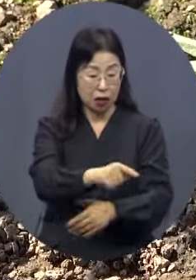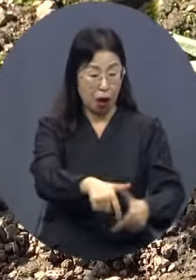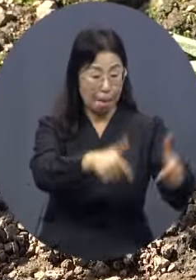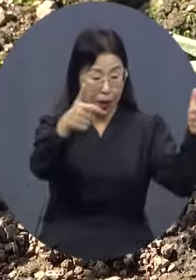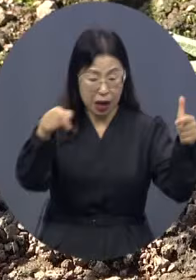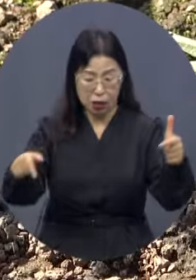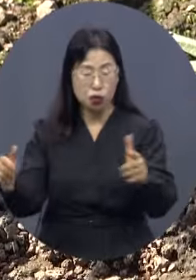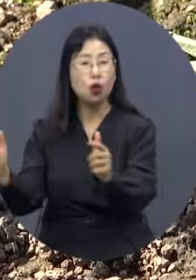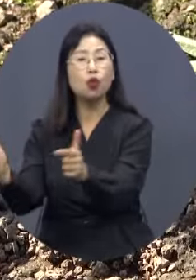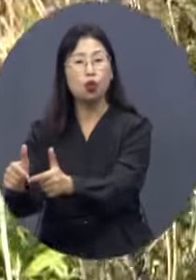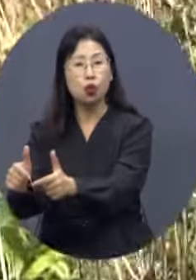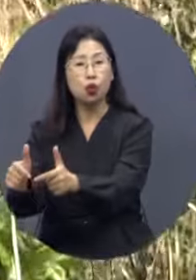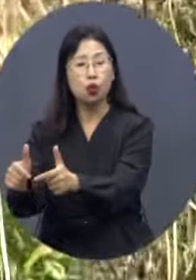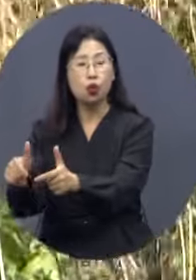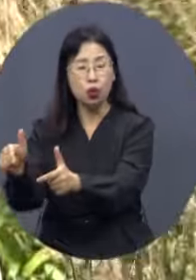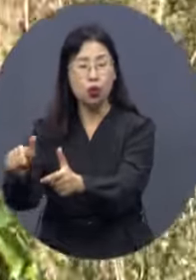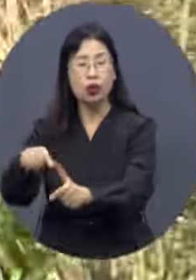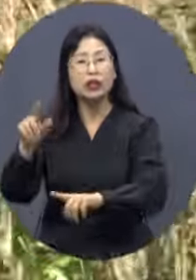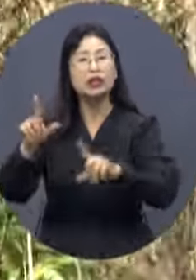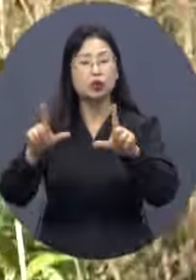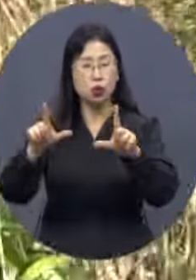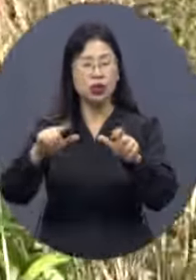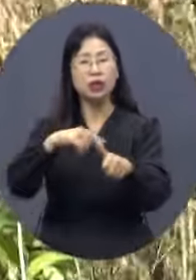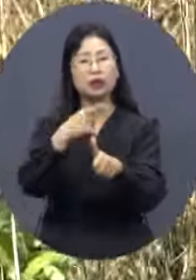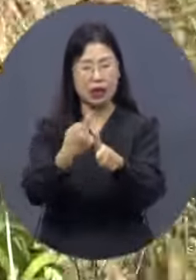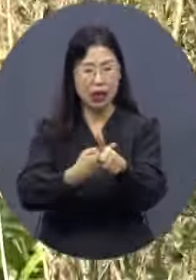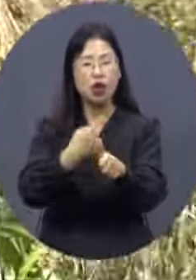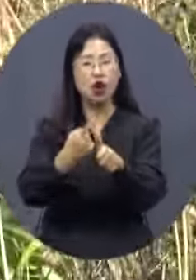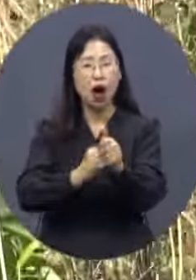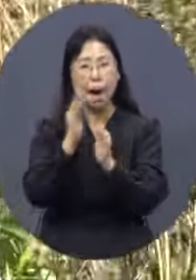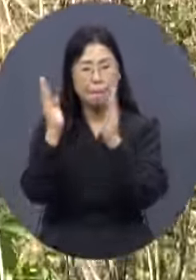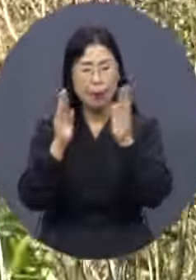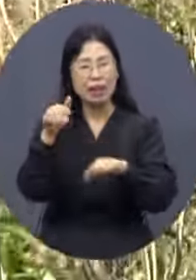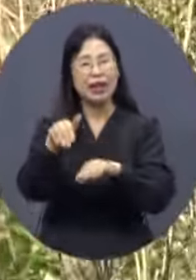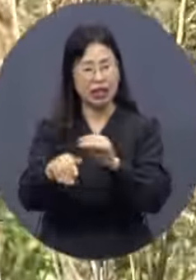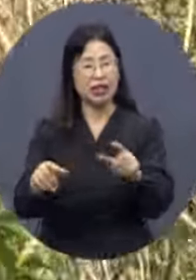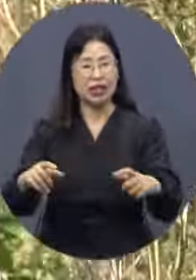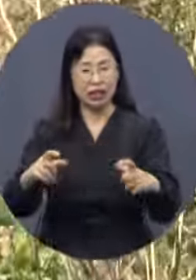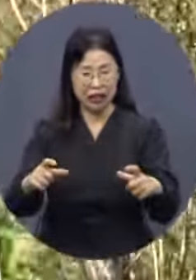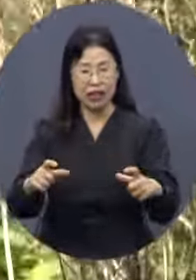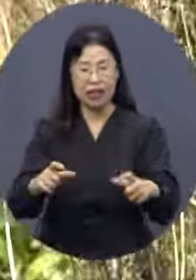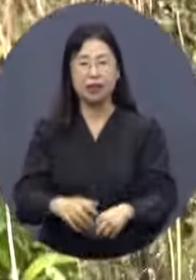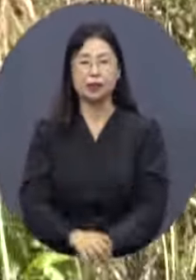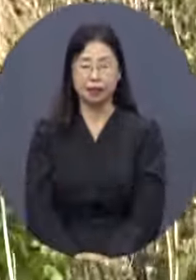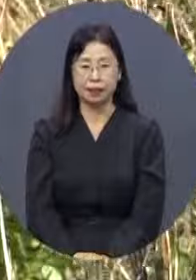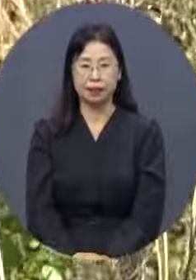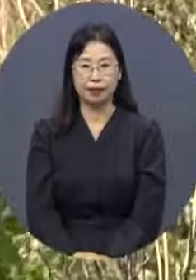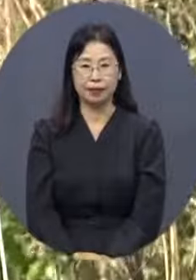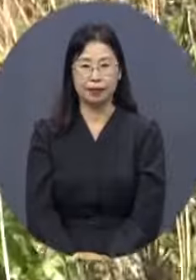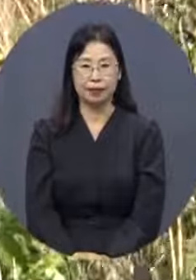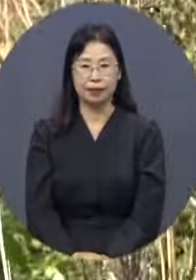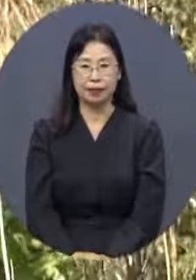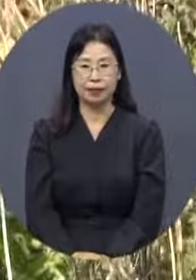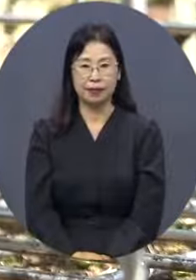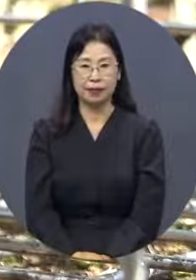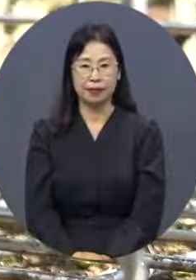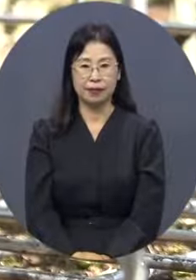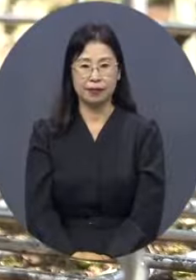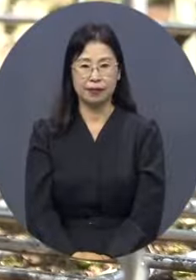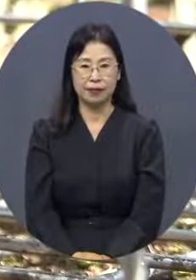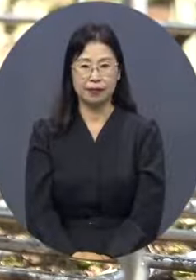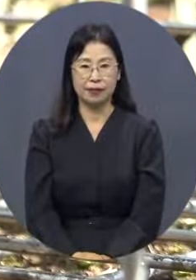있고요 토끼가 비선호하는 외래종인 큰 망초 아든 뭐 그런 종들이 주로 큰 군락을 이루어서